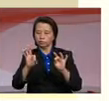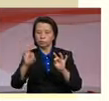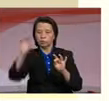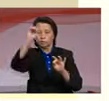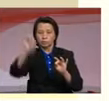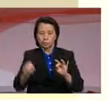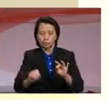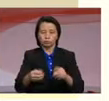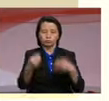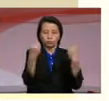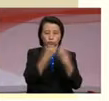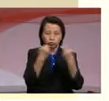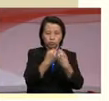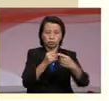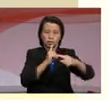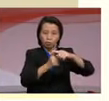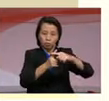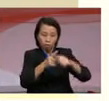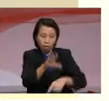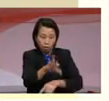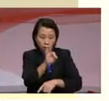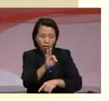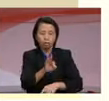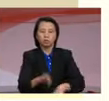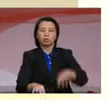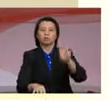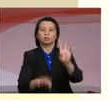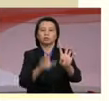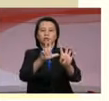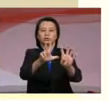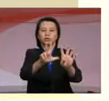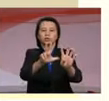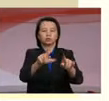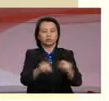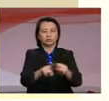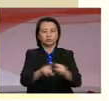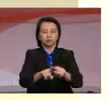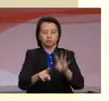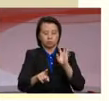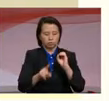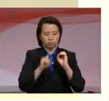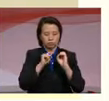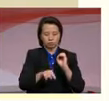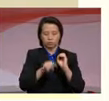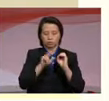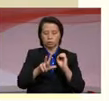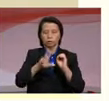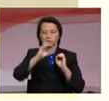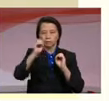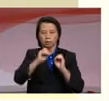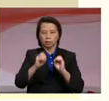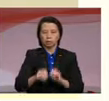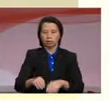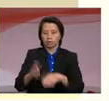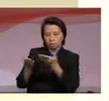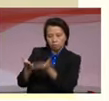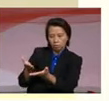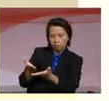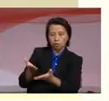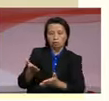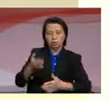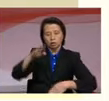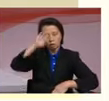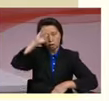89.9%. Jumlah kes positif yang dikesan adalah 43 kes bersamaan dengan 0.3%. Mereka yang